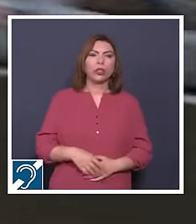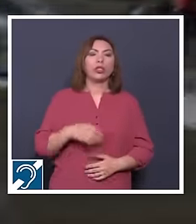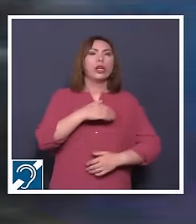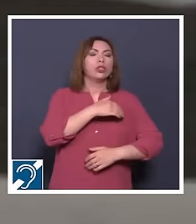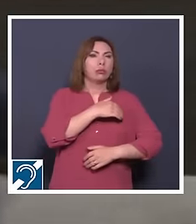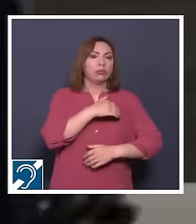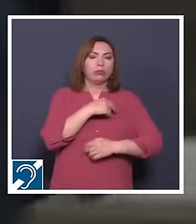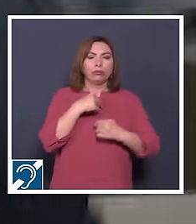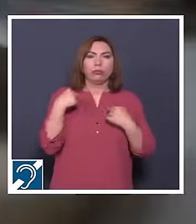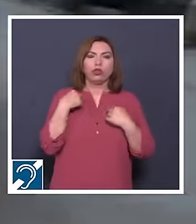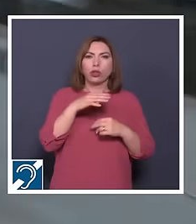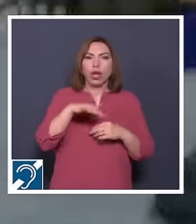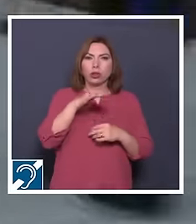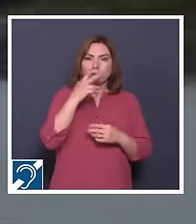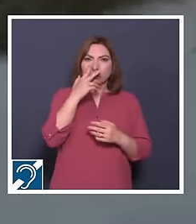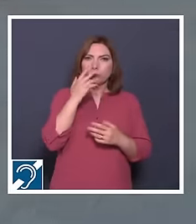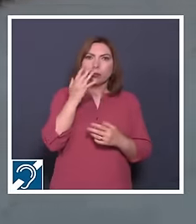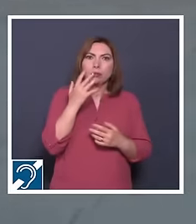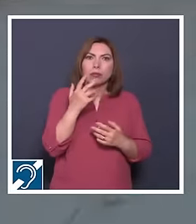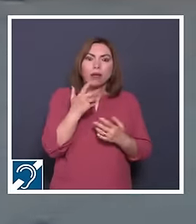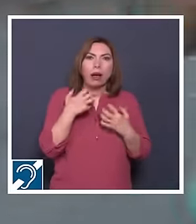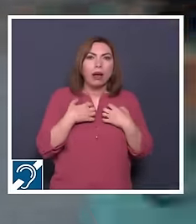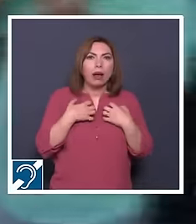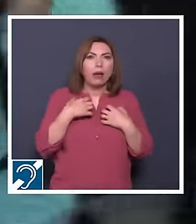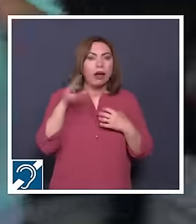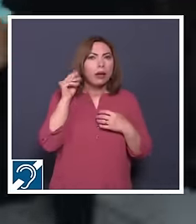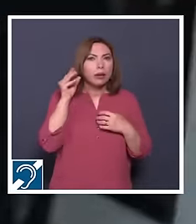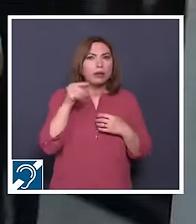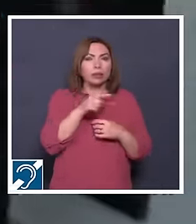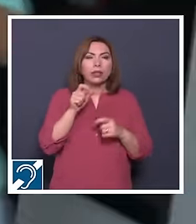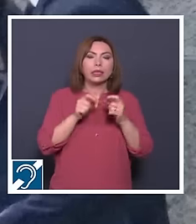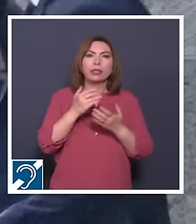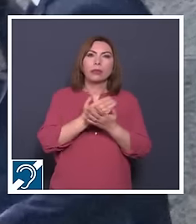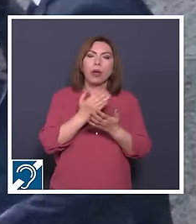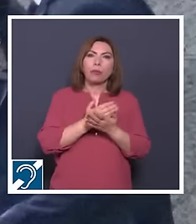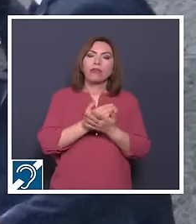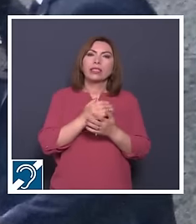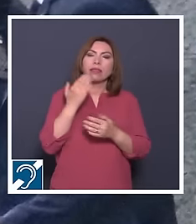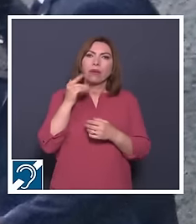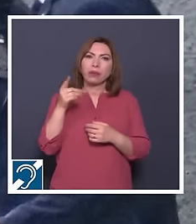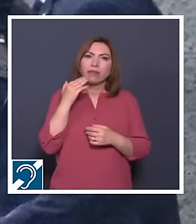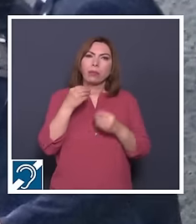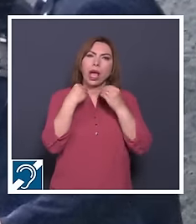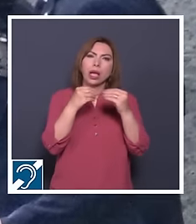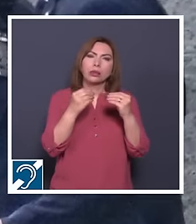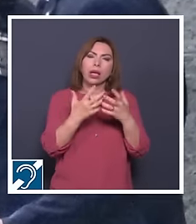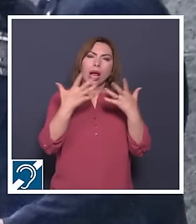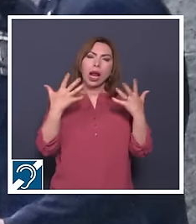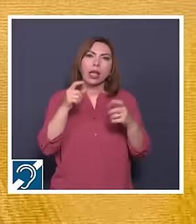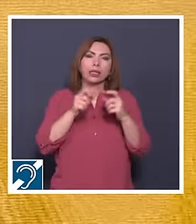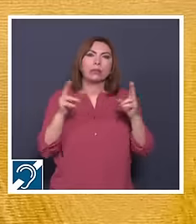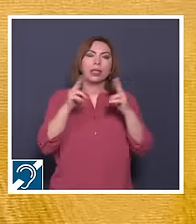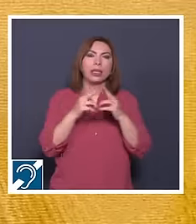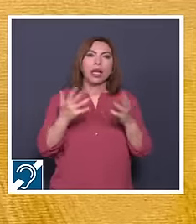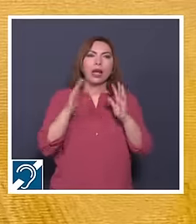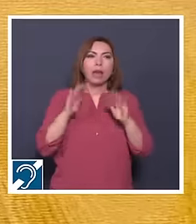Jurații au părut captivați de povestea femeii. Stormy Daniels a oferit o relatare cu detalii explicite despre întâlnirea pe care a avut-o